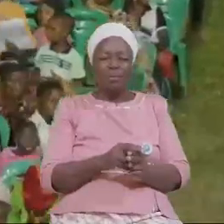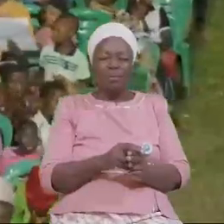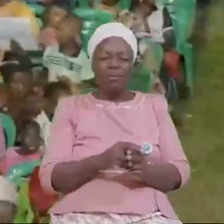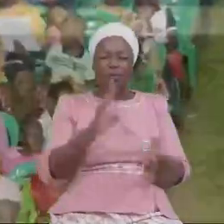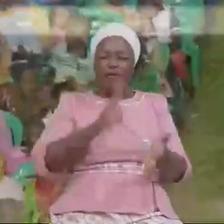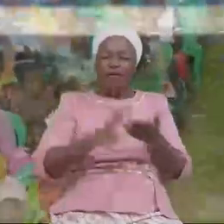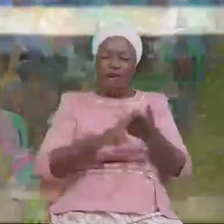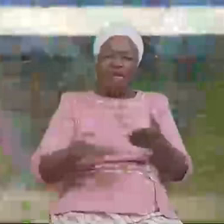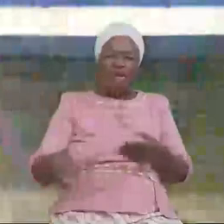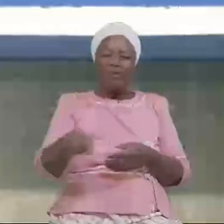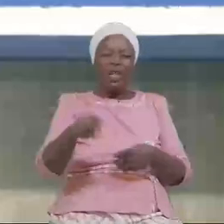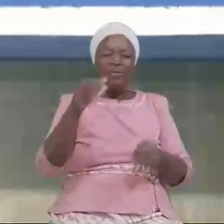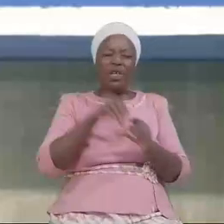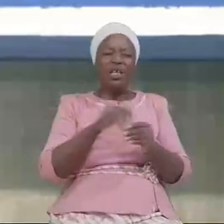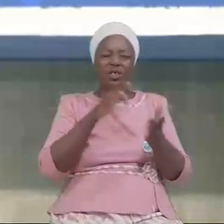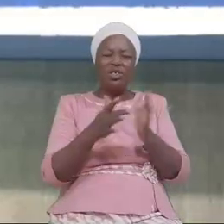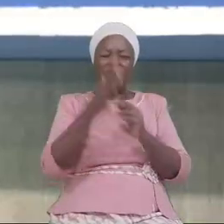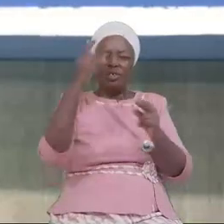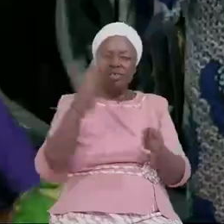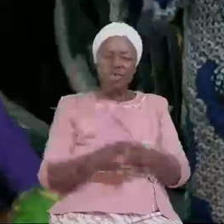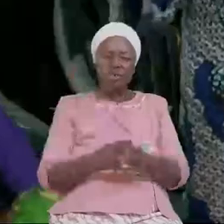Pardonne-leur au nom de Jésus-Christ.